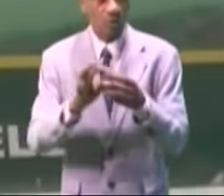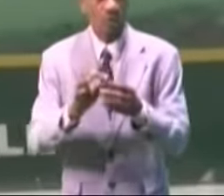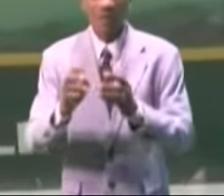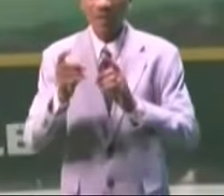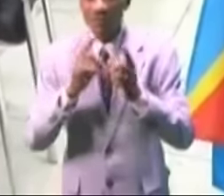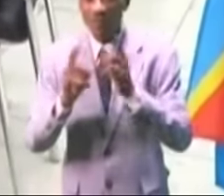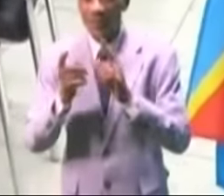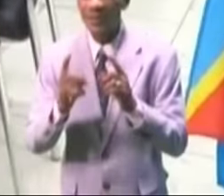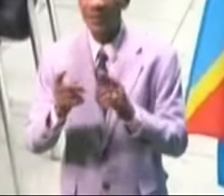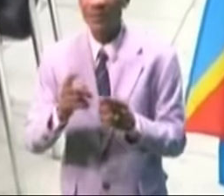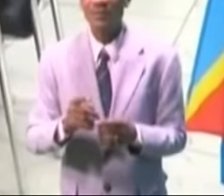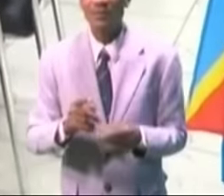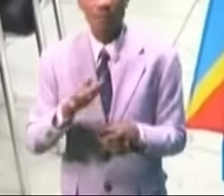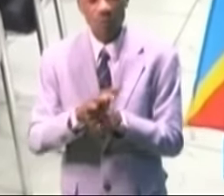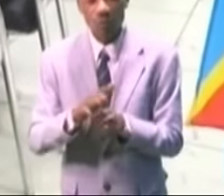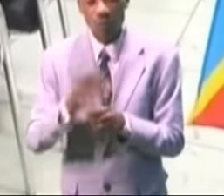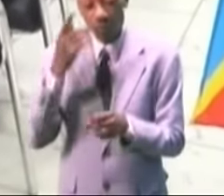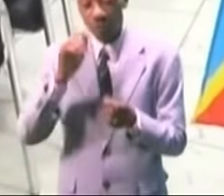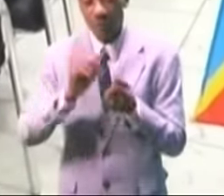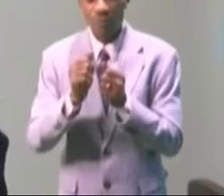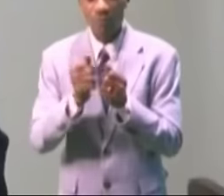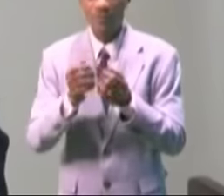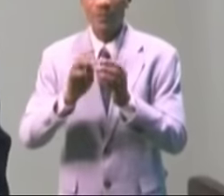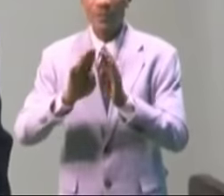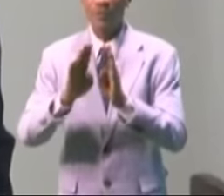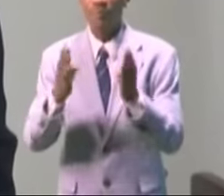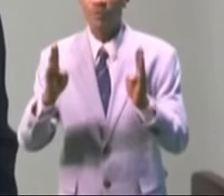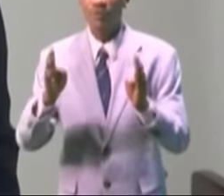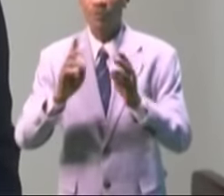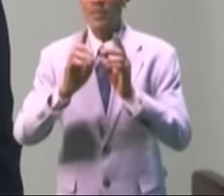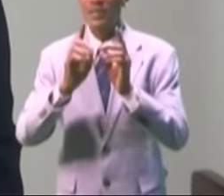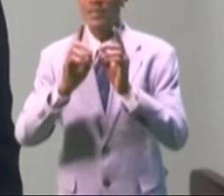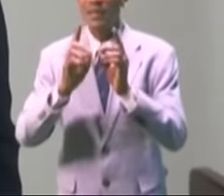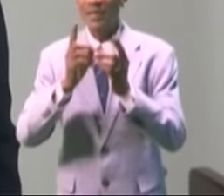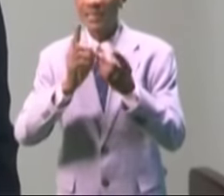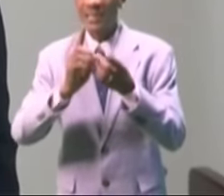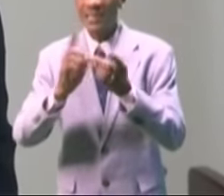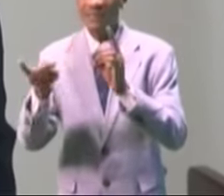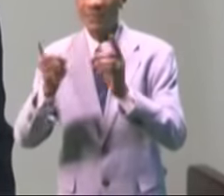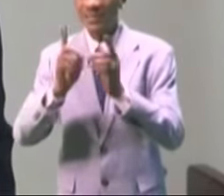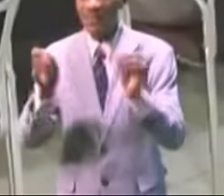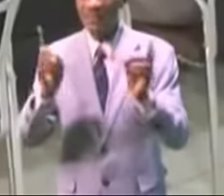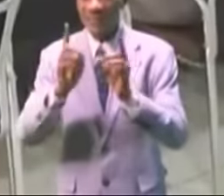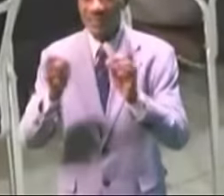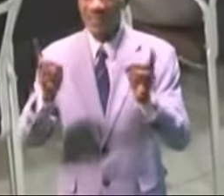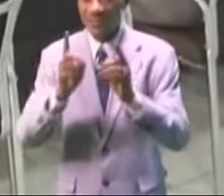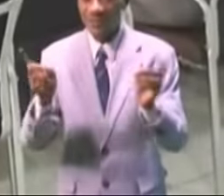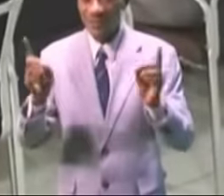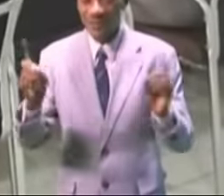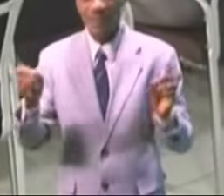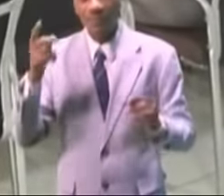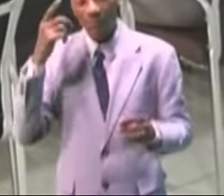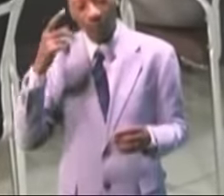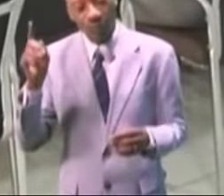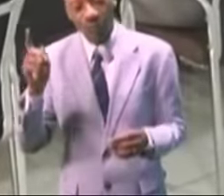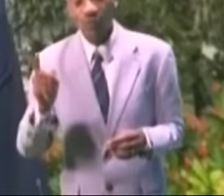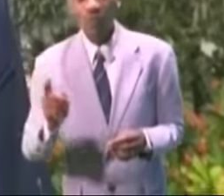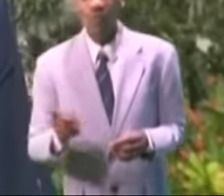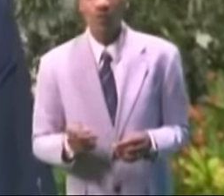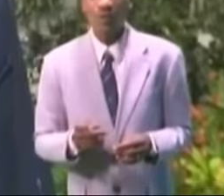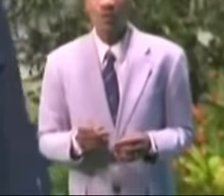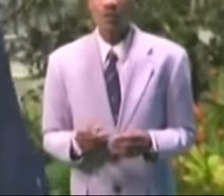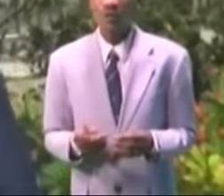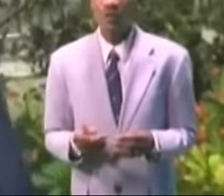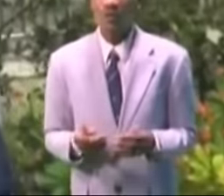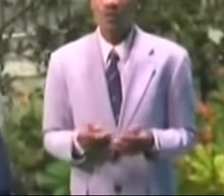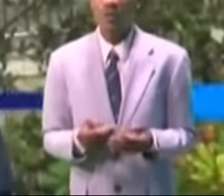session du comité de pilotage a été présidée par le secrétaire général à l'environnement, Benjamin Toyirambe, qui en donne la pertinence. Il